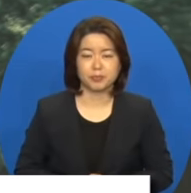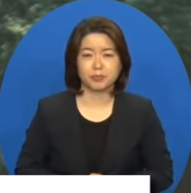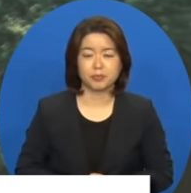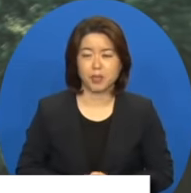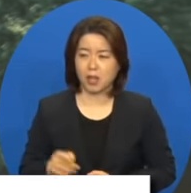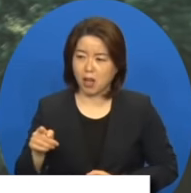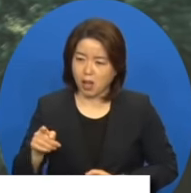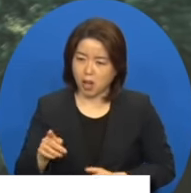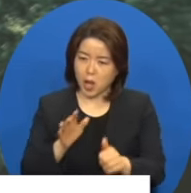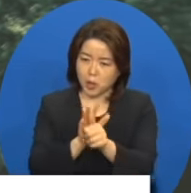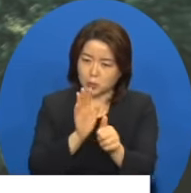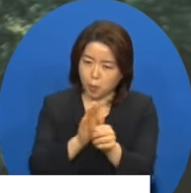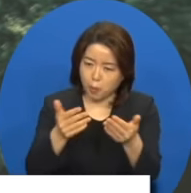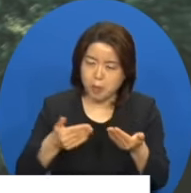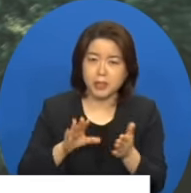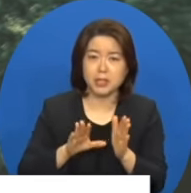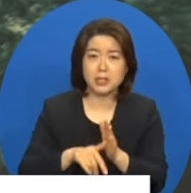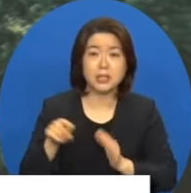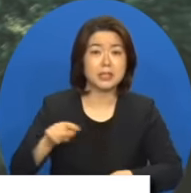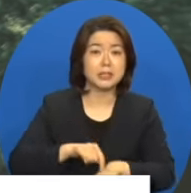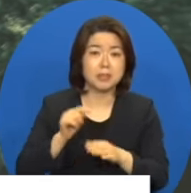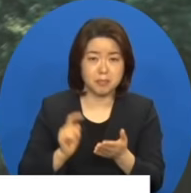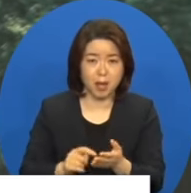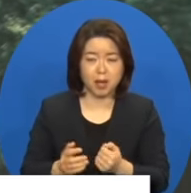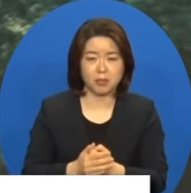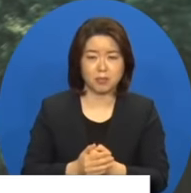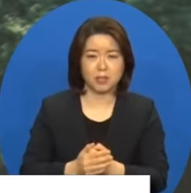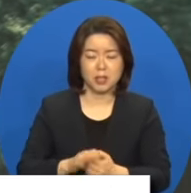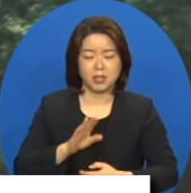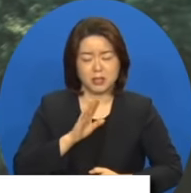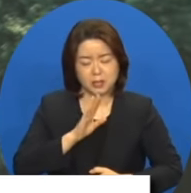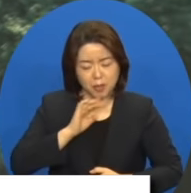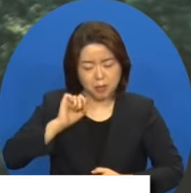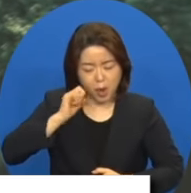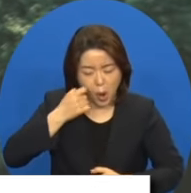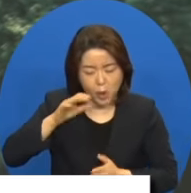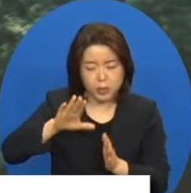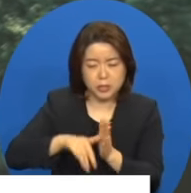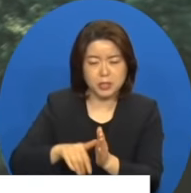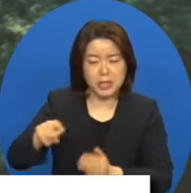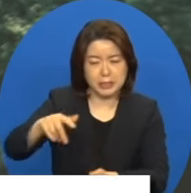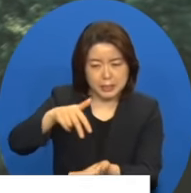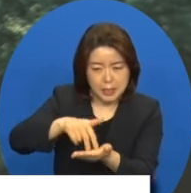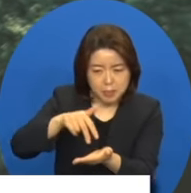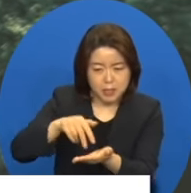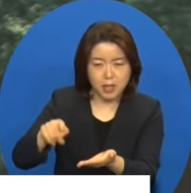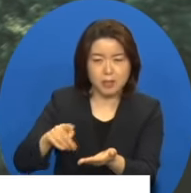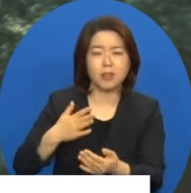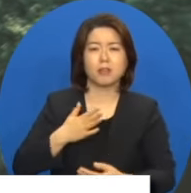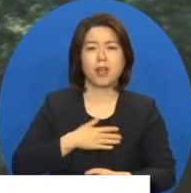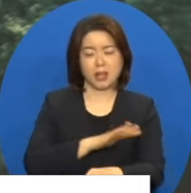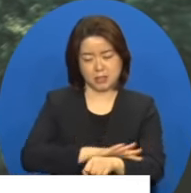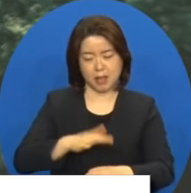도움을 받았을 때의 심정, 그 어려웠을 때의 그 형편을 누구보다도 잘 겪었기 때문에